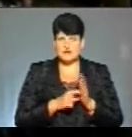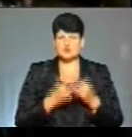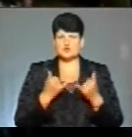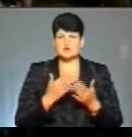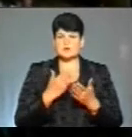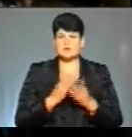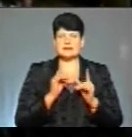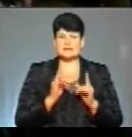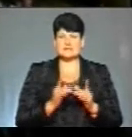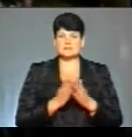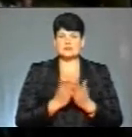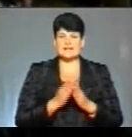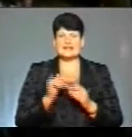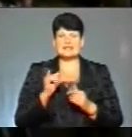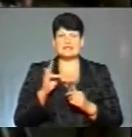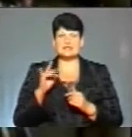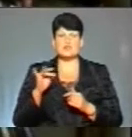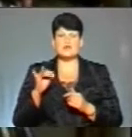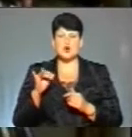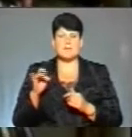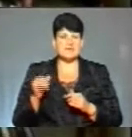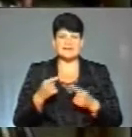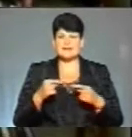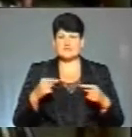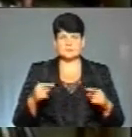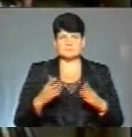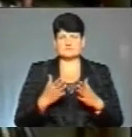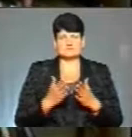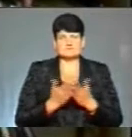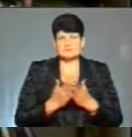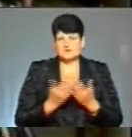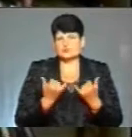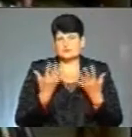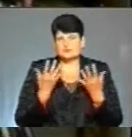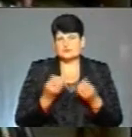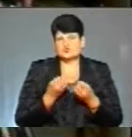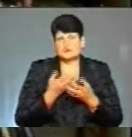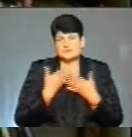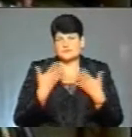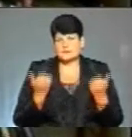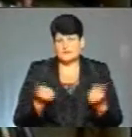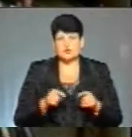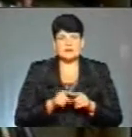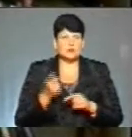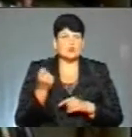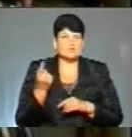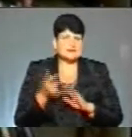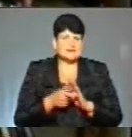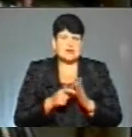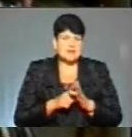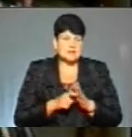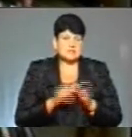ми маємо лише підручники з інформатики. Більше жодного предмета на 6 клас ще на сьогодні немає. І так само на 11